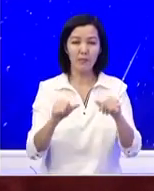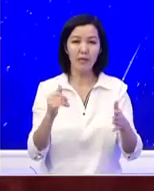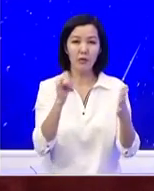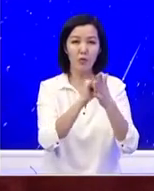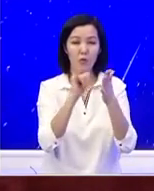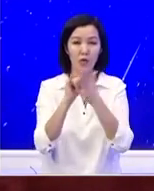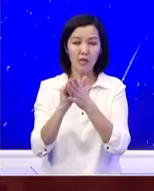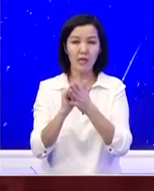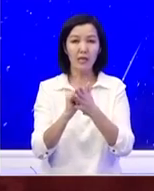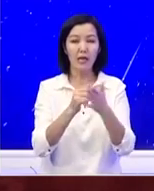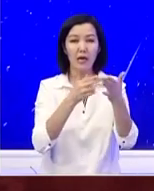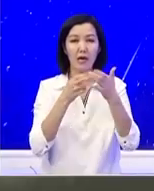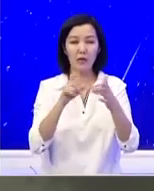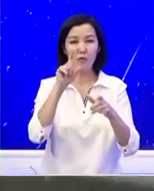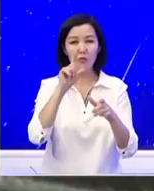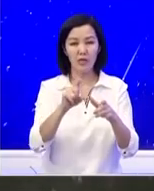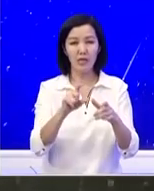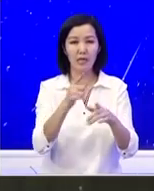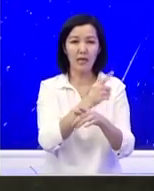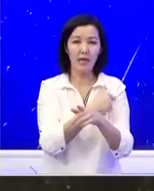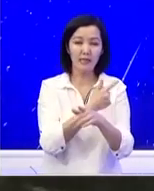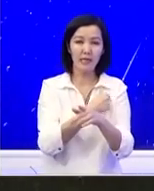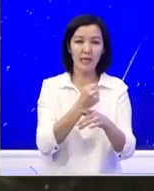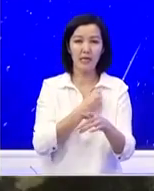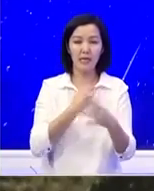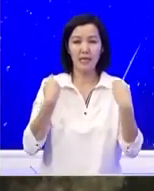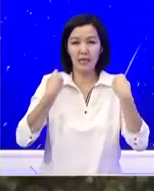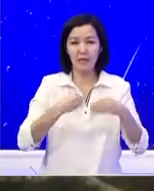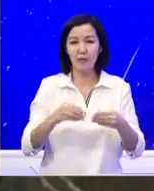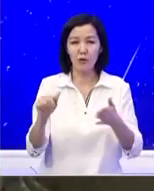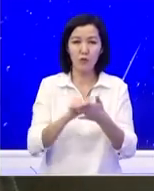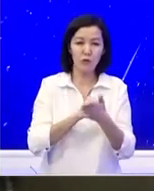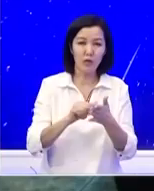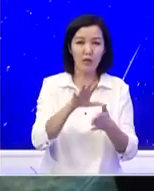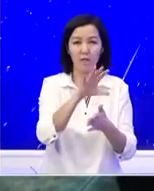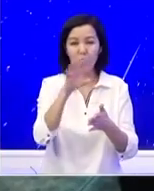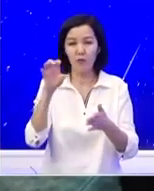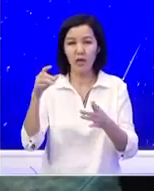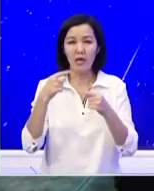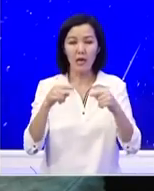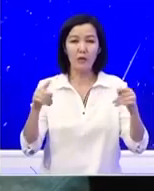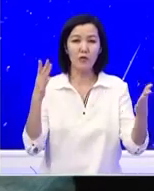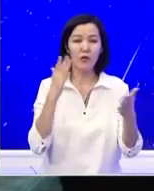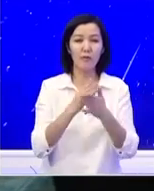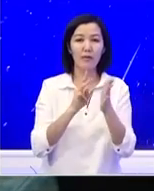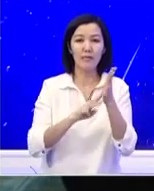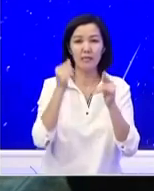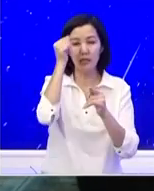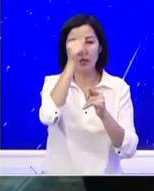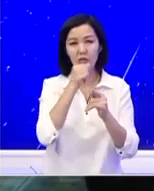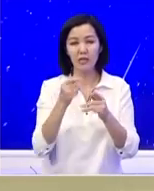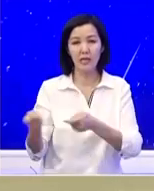ішінде қару-жарақтар, оқ-дәрілер, әскери киімдермен қатар архивтік құжаттар, фотоматериалдар бар. Соңғысы 80-ші